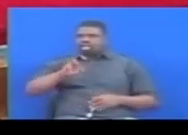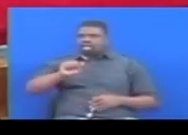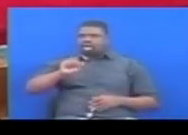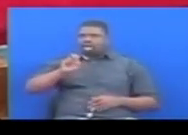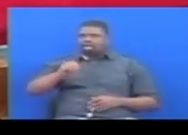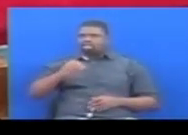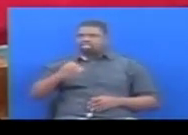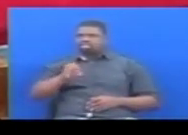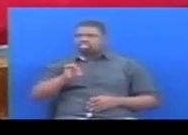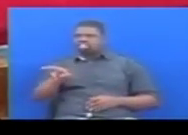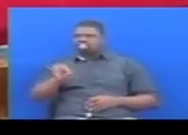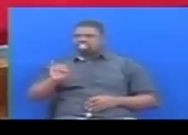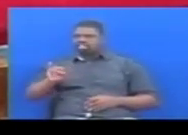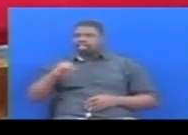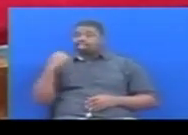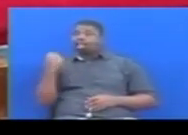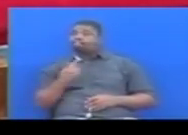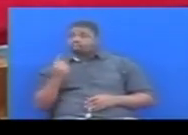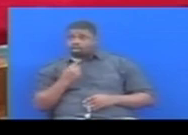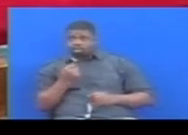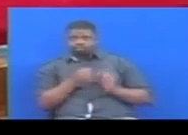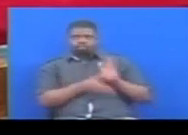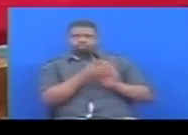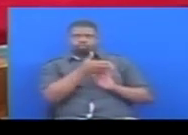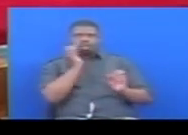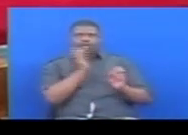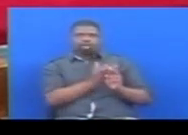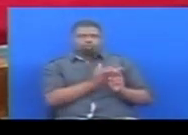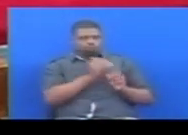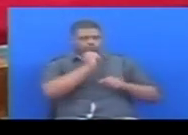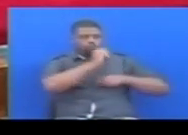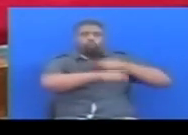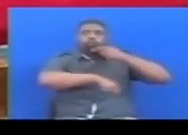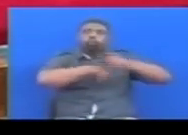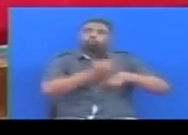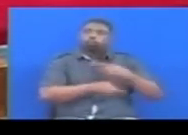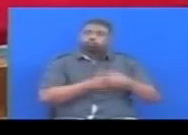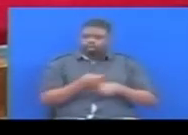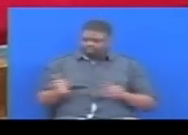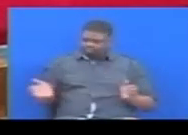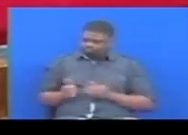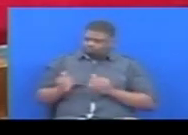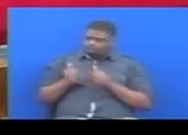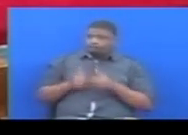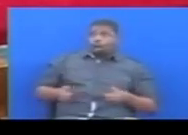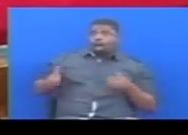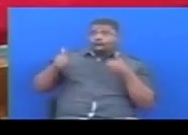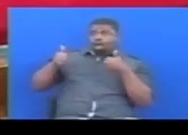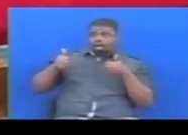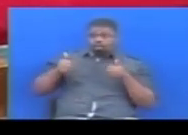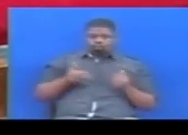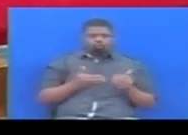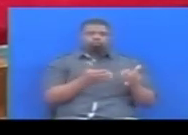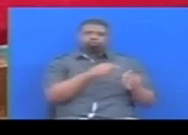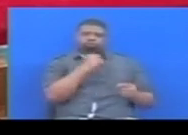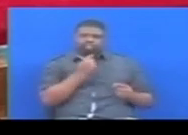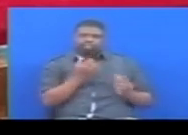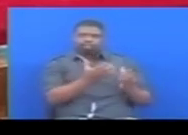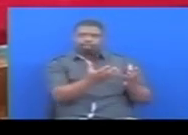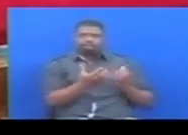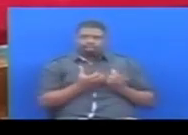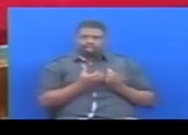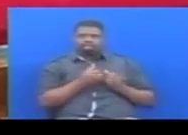CAP 212 kwa lengo la kuendeleza ufugaji wa mifugo bora ya nyama ili kutosheleza mahitaji ya nyama